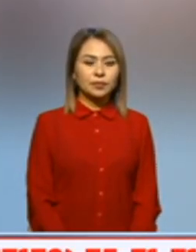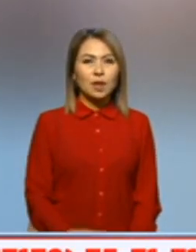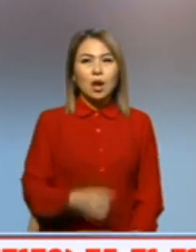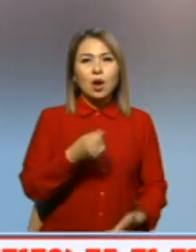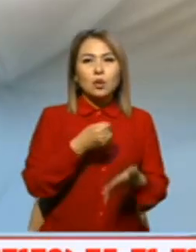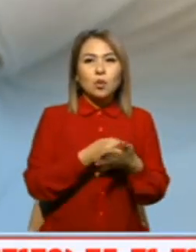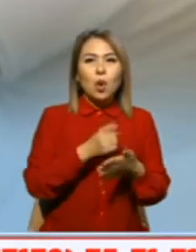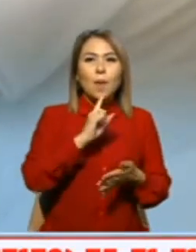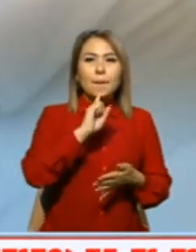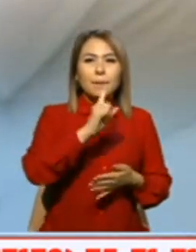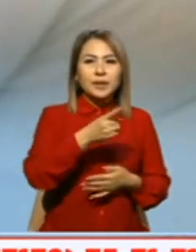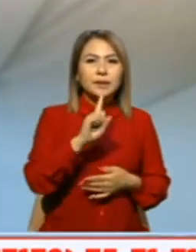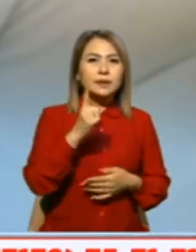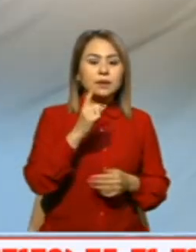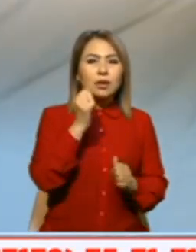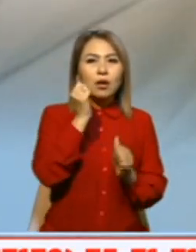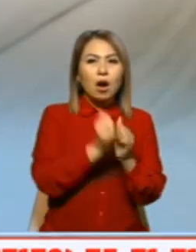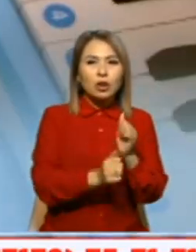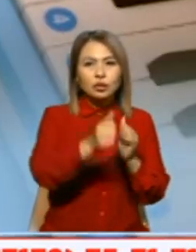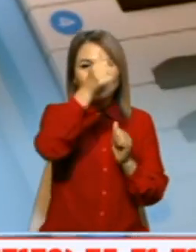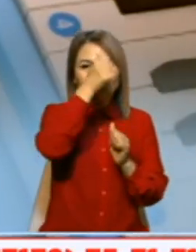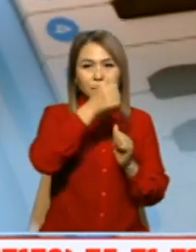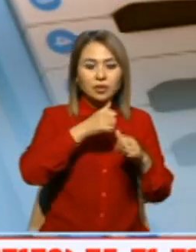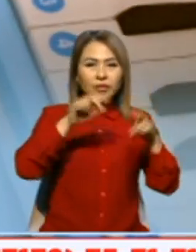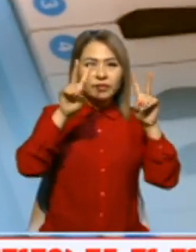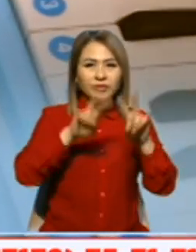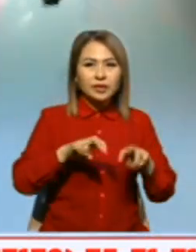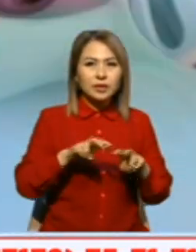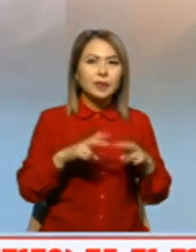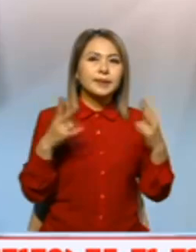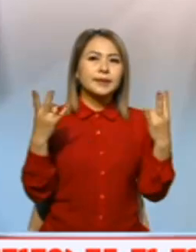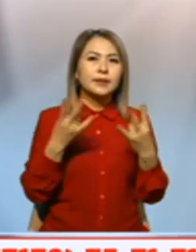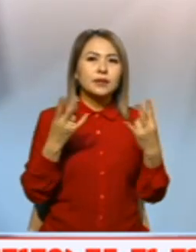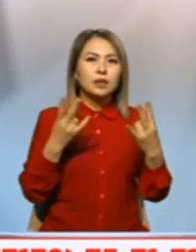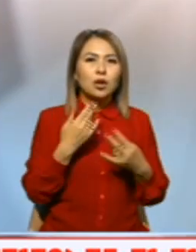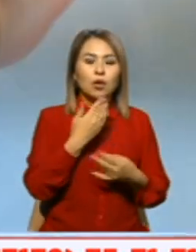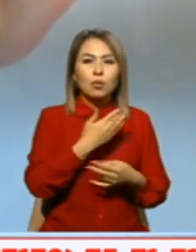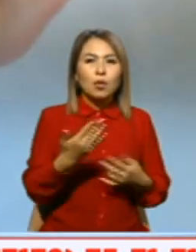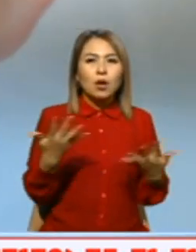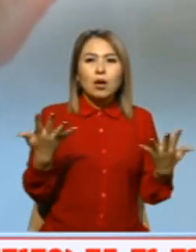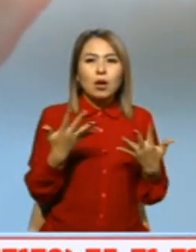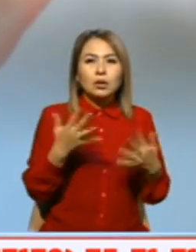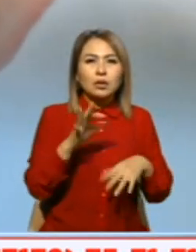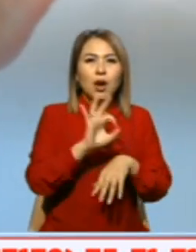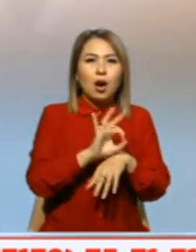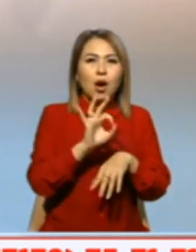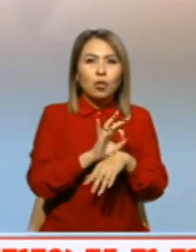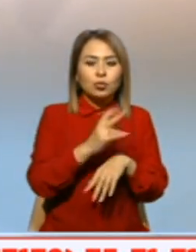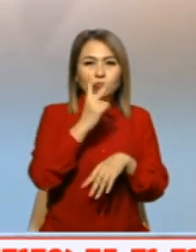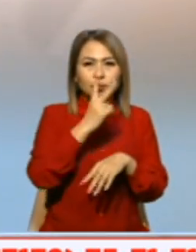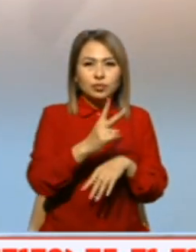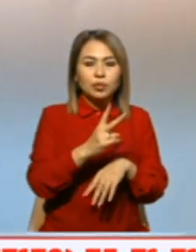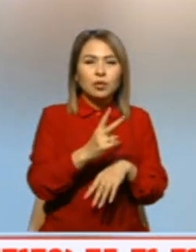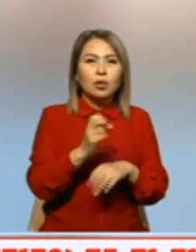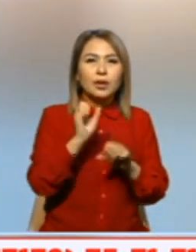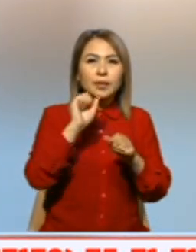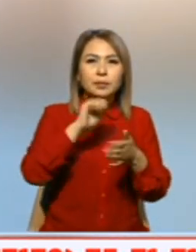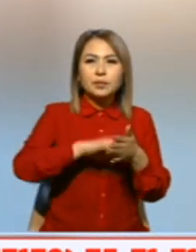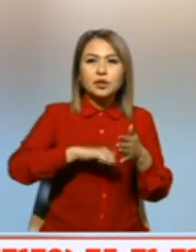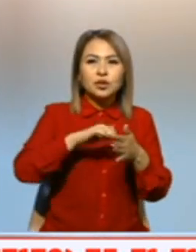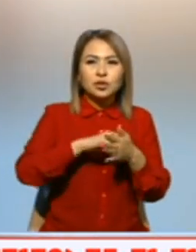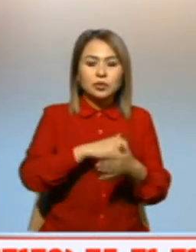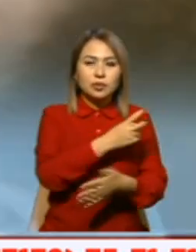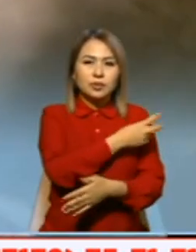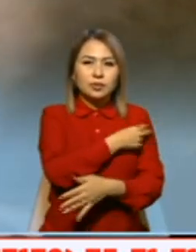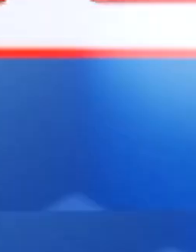жасқа дейін бала неге ай сайын медициналық тексерістен өтуі керек? Бұл кезде қандай аурулардың белгілері байқалады?